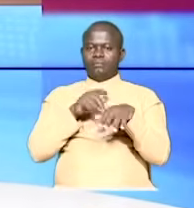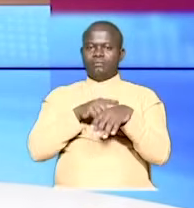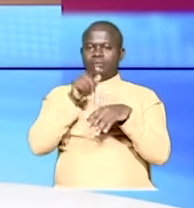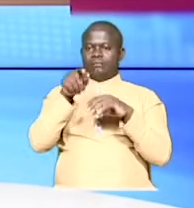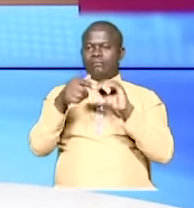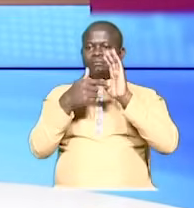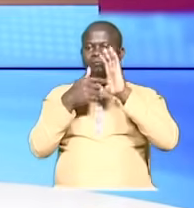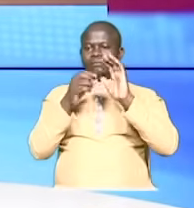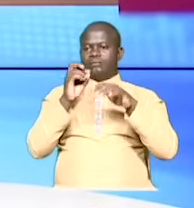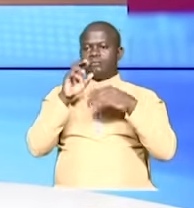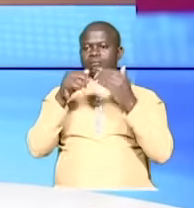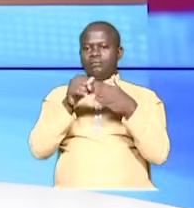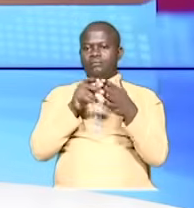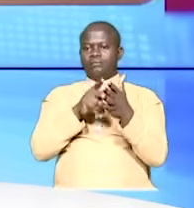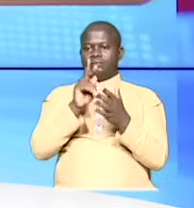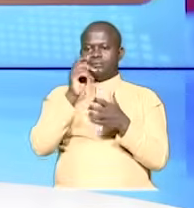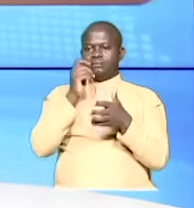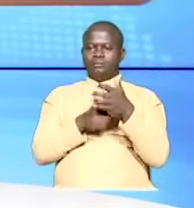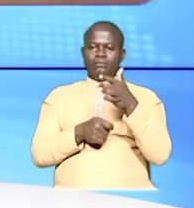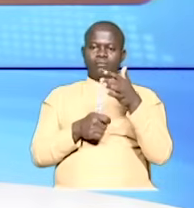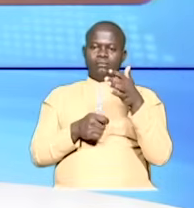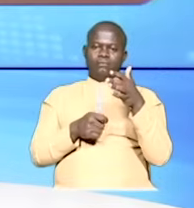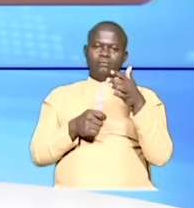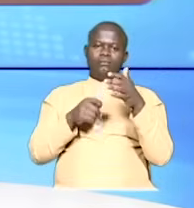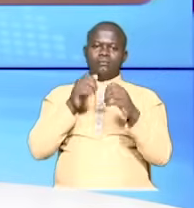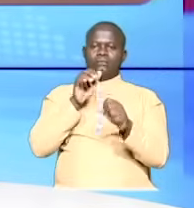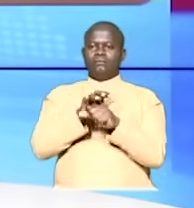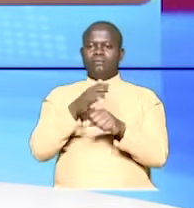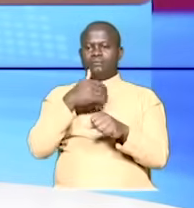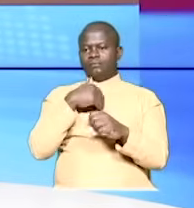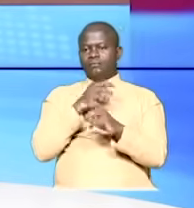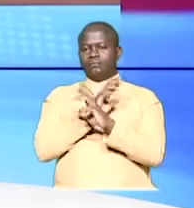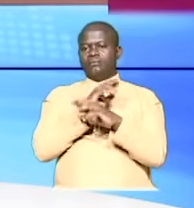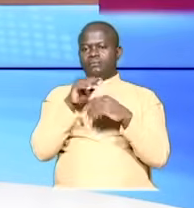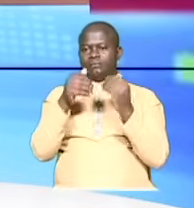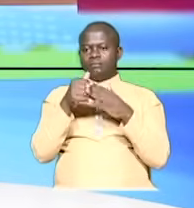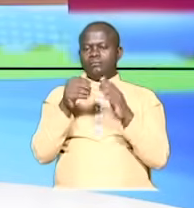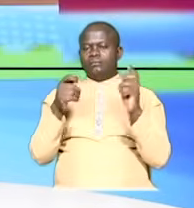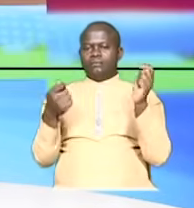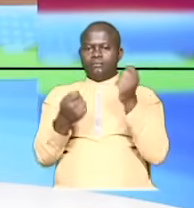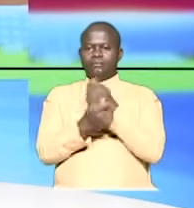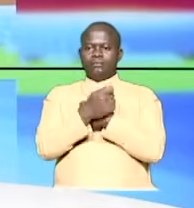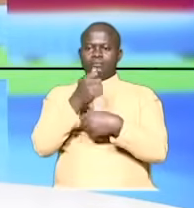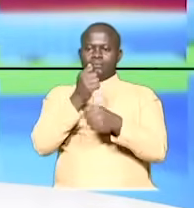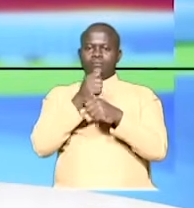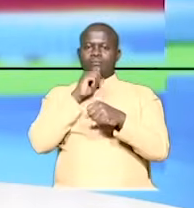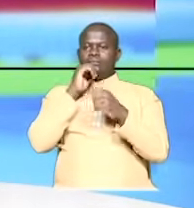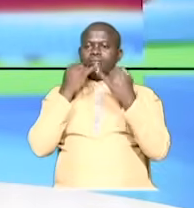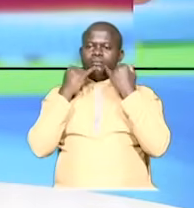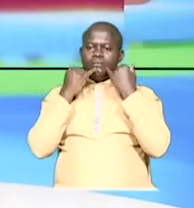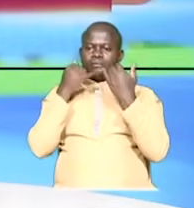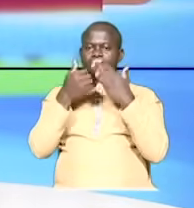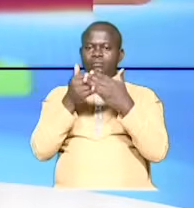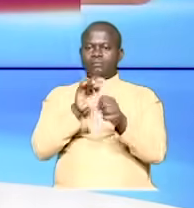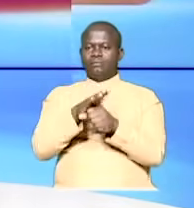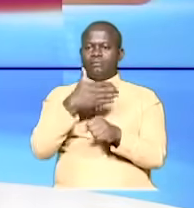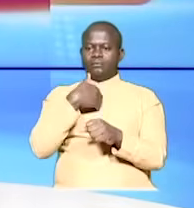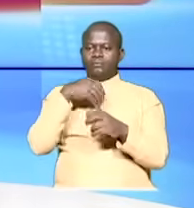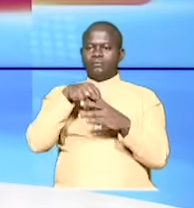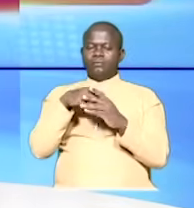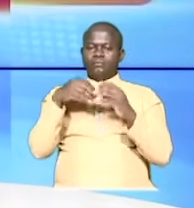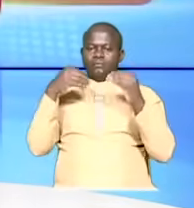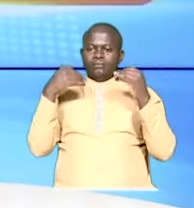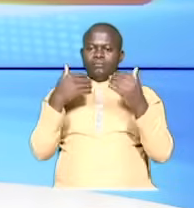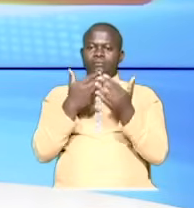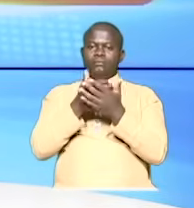kumenyekanisha cyangwa se kwishyura imisoro, ngo nyinshi zifitanye isano no kuba impinduka zakozwe nta makuru menshi bazifiteho, none bakaba basaba